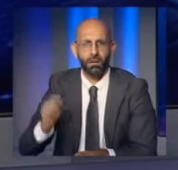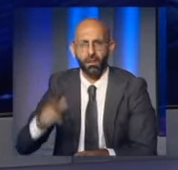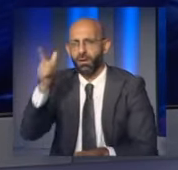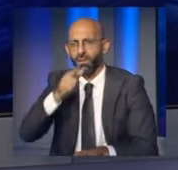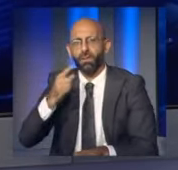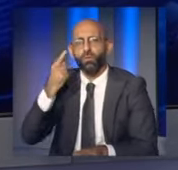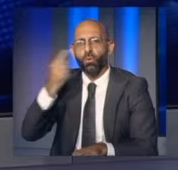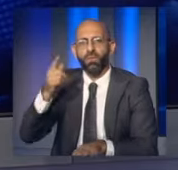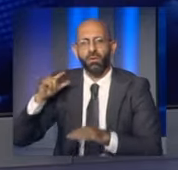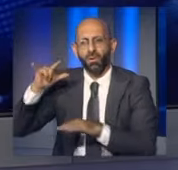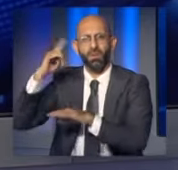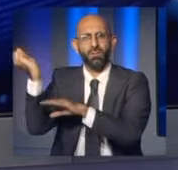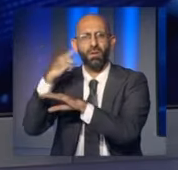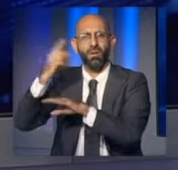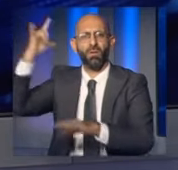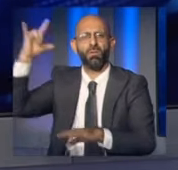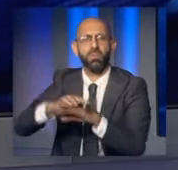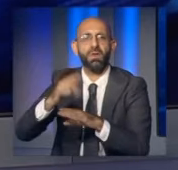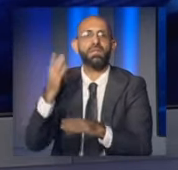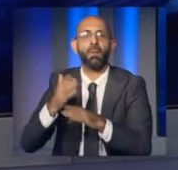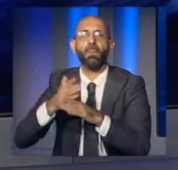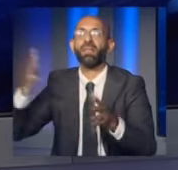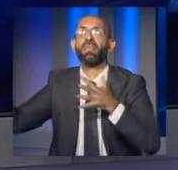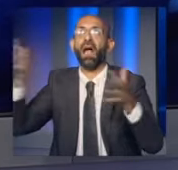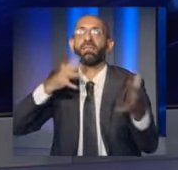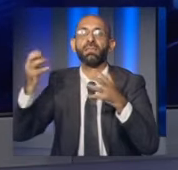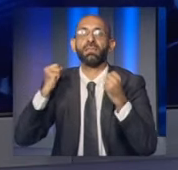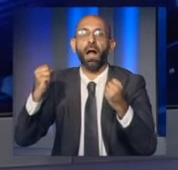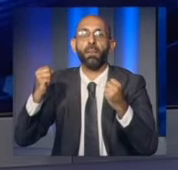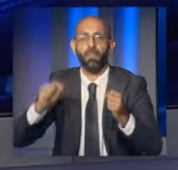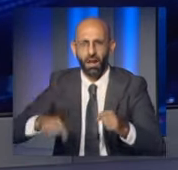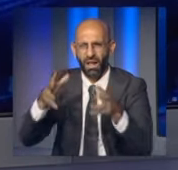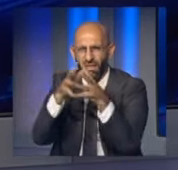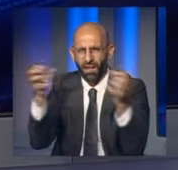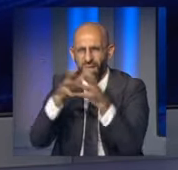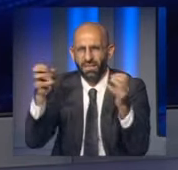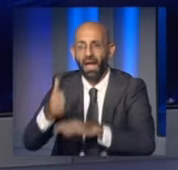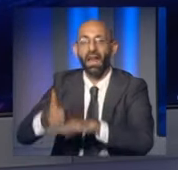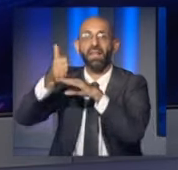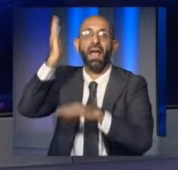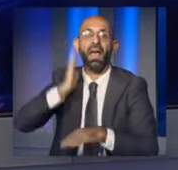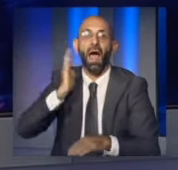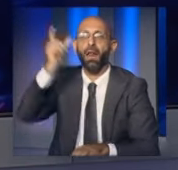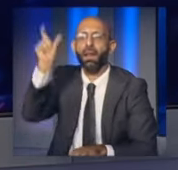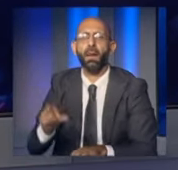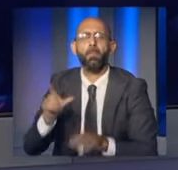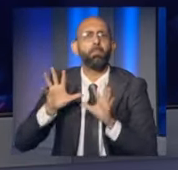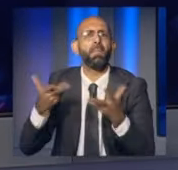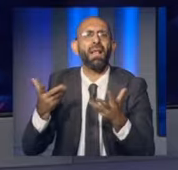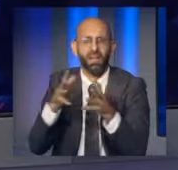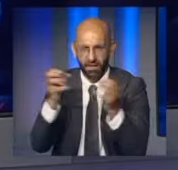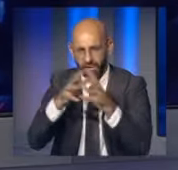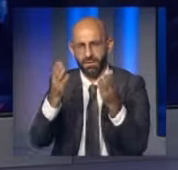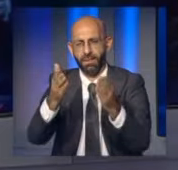إبراهيم رئيسي الذي تتواصل عمليات البحث الشاقة عن تحطم مروحيته وسط ظروف جوية